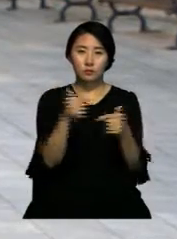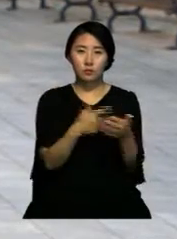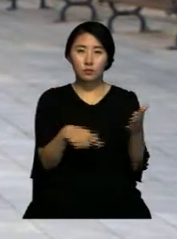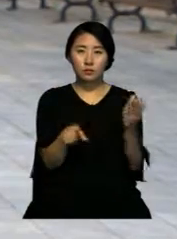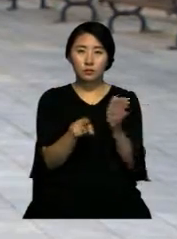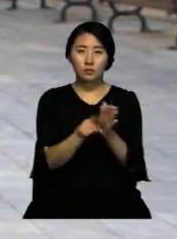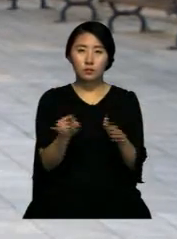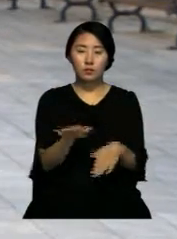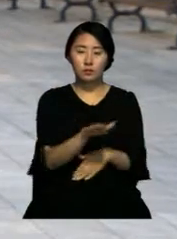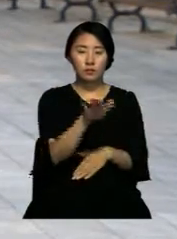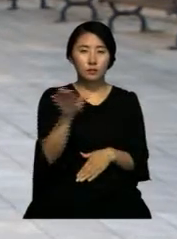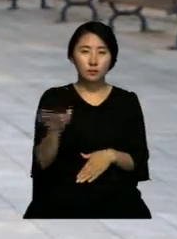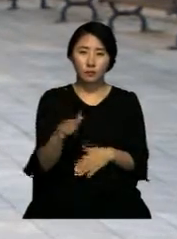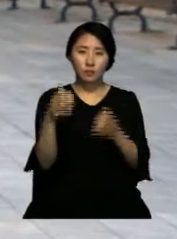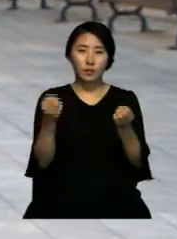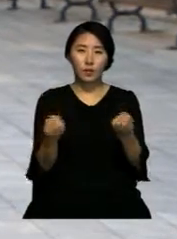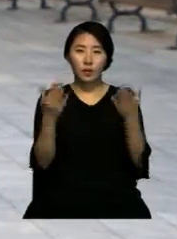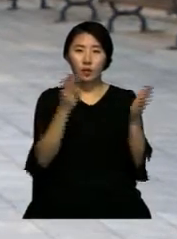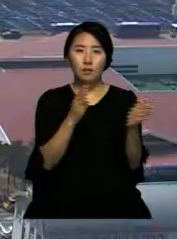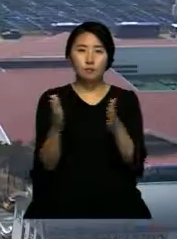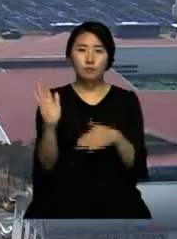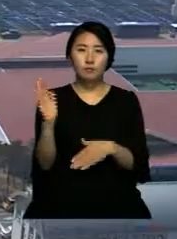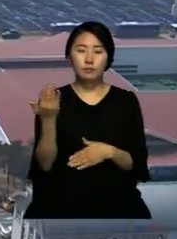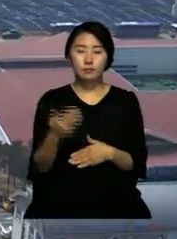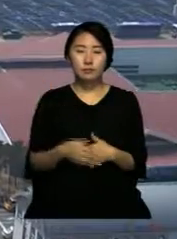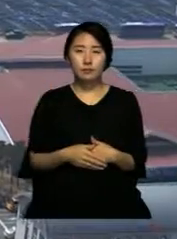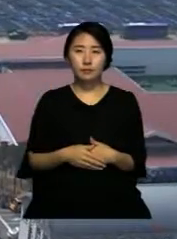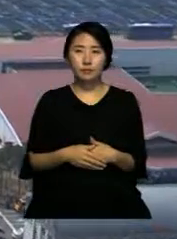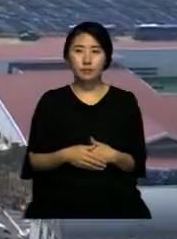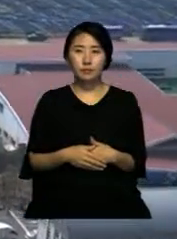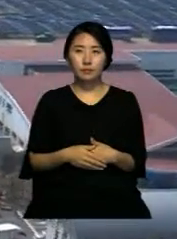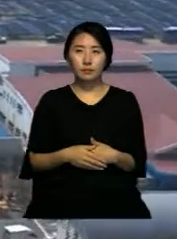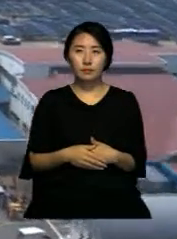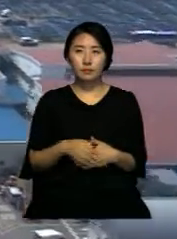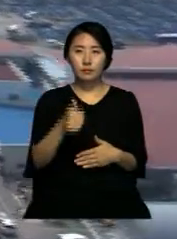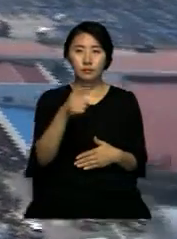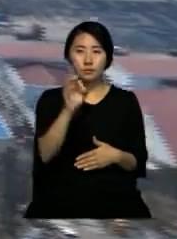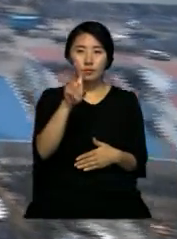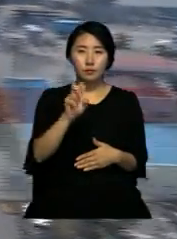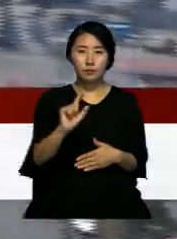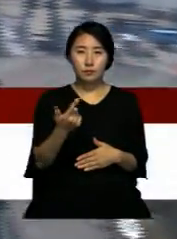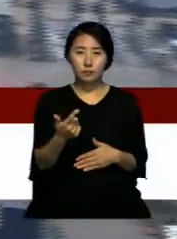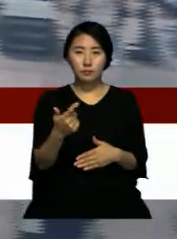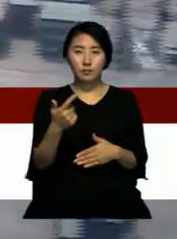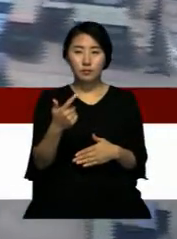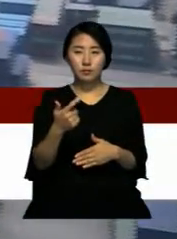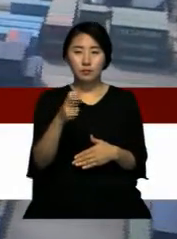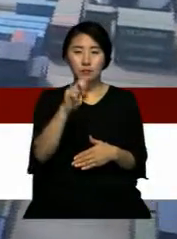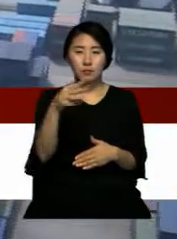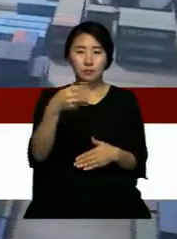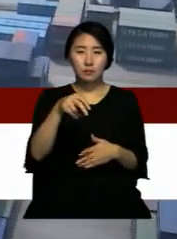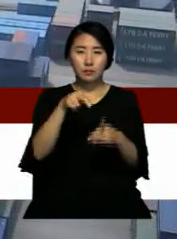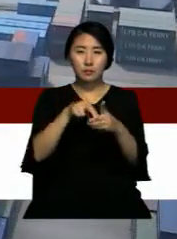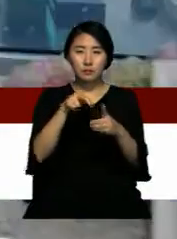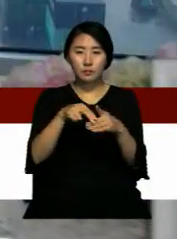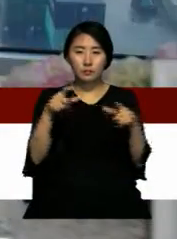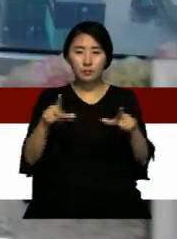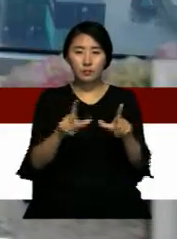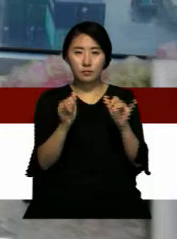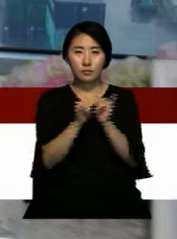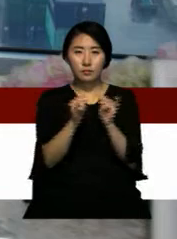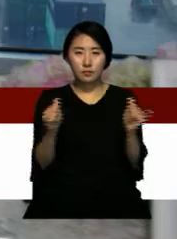절감시켜주기 위해서 저희가 이 행사를 마련하게 됐습니다. 평택 항만공사는 주말이면 마린센터를 지역